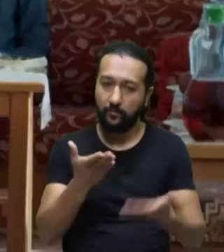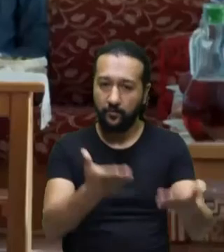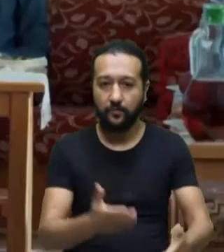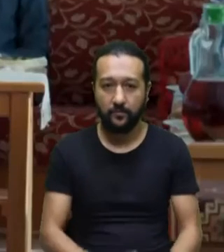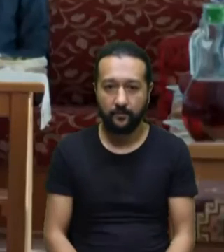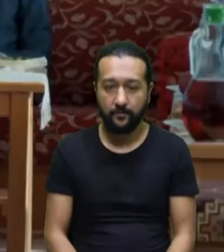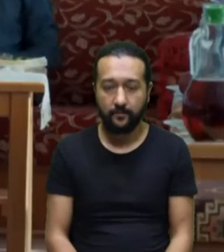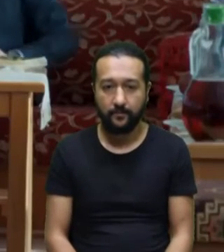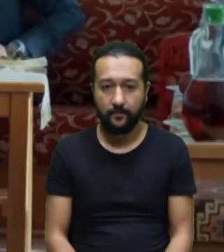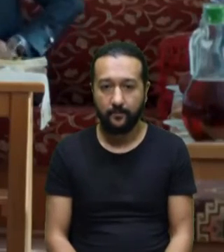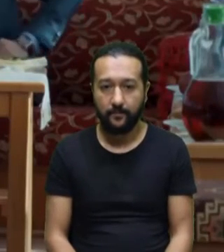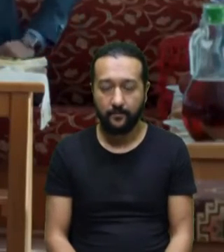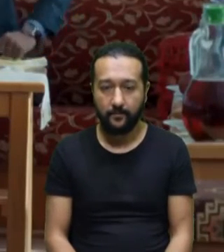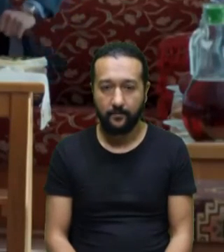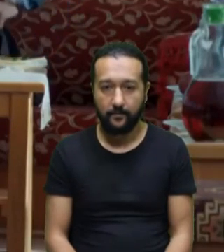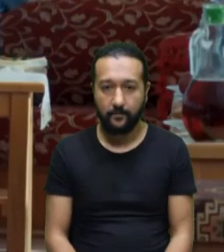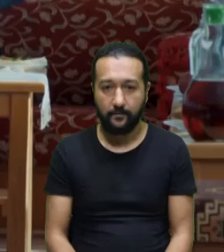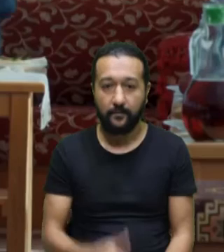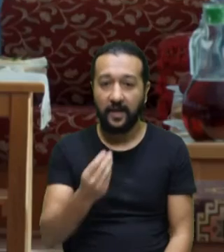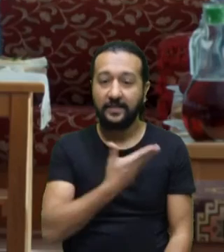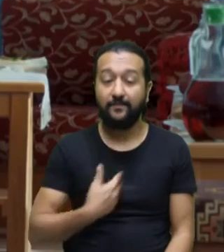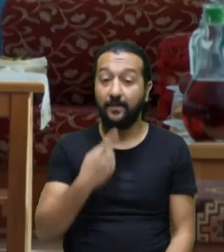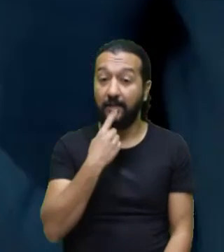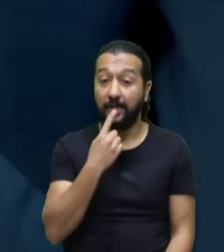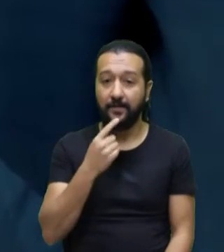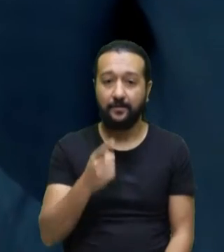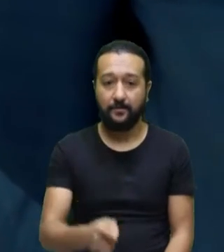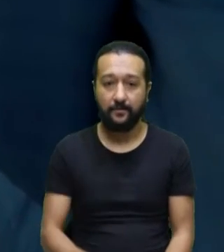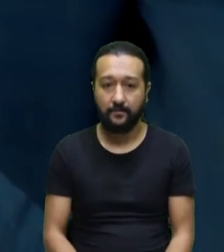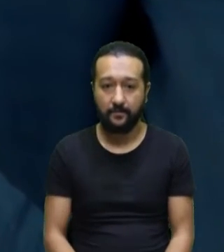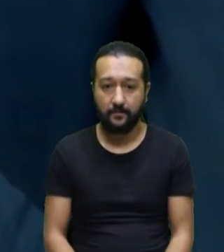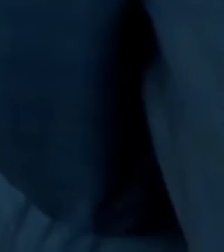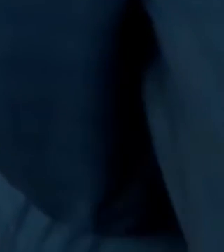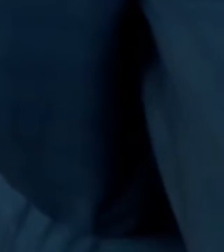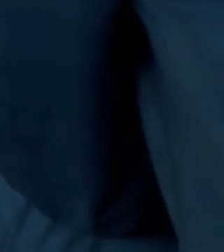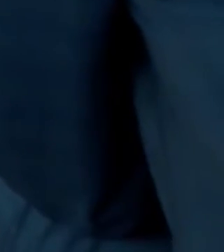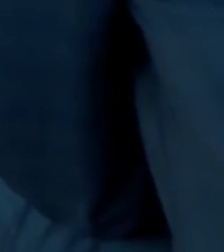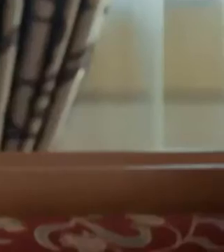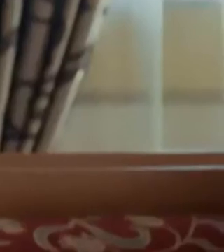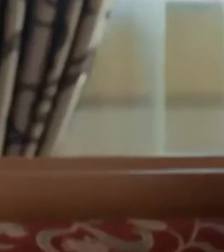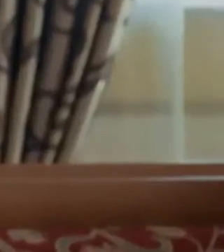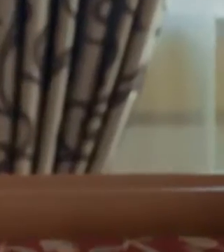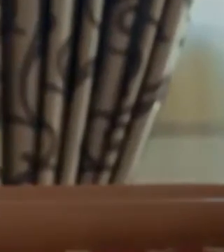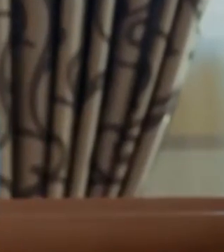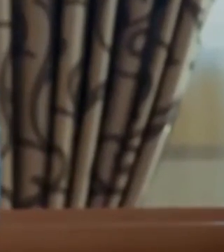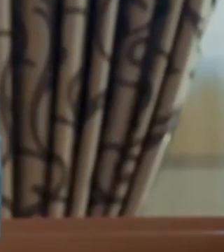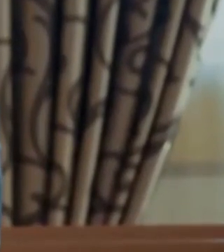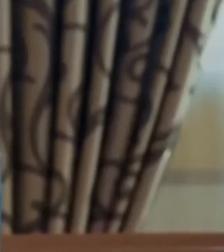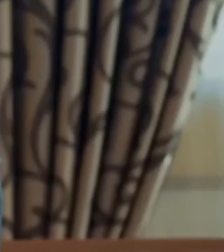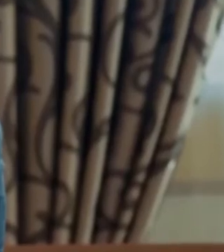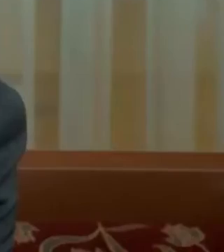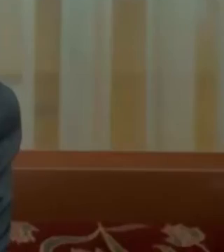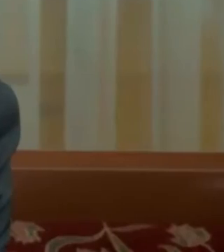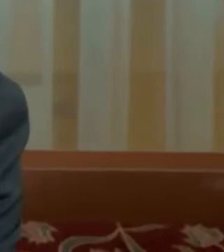buyurun. Genç kadın gidiyor. En sevdiğim tatlıdır. Gölge ile genç adam ara duvarın önündeki sedirdeler. Eliyle